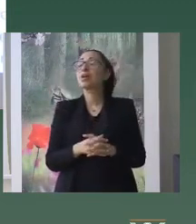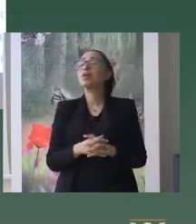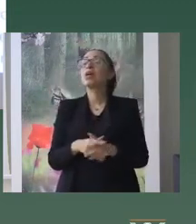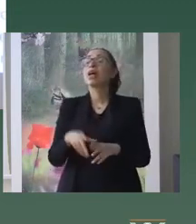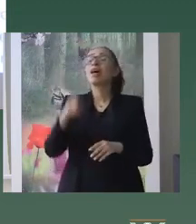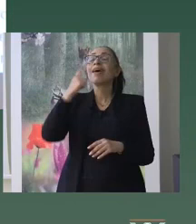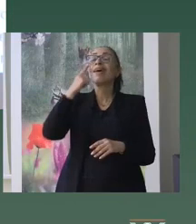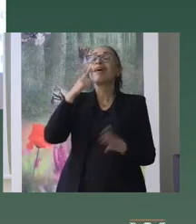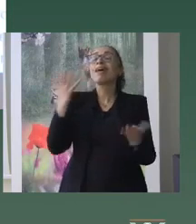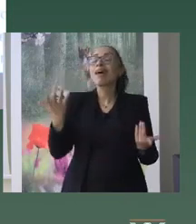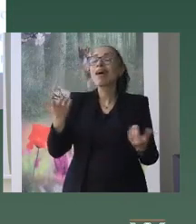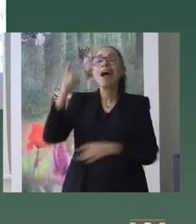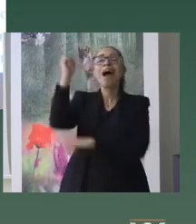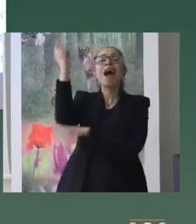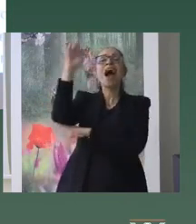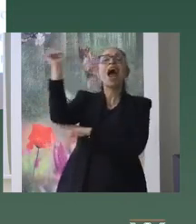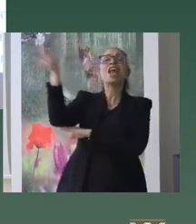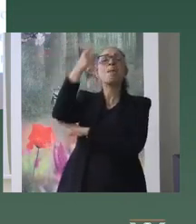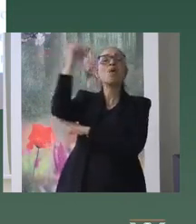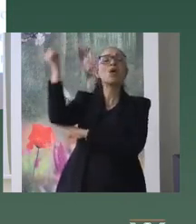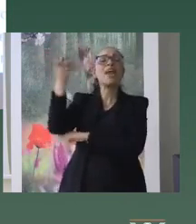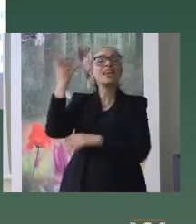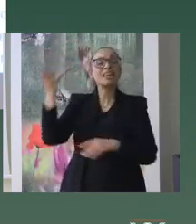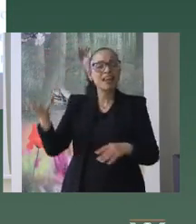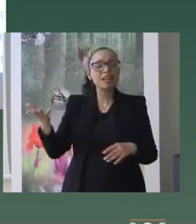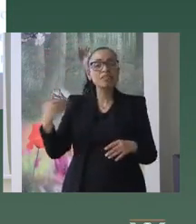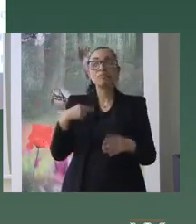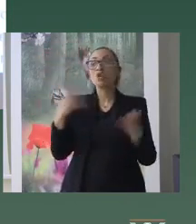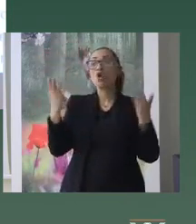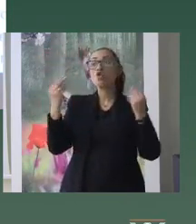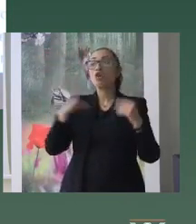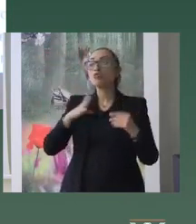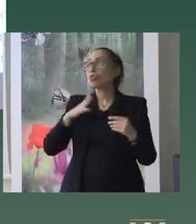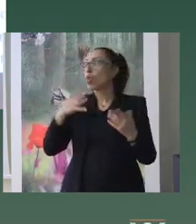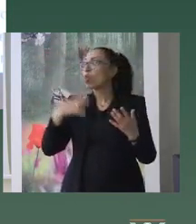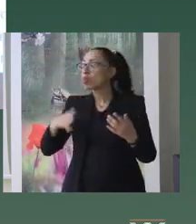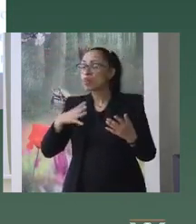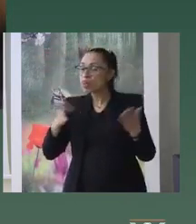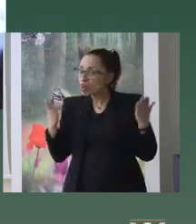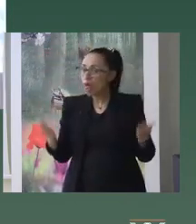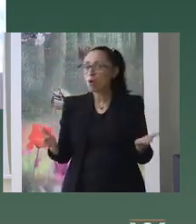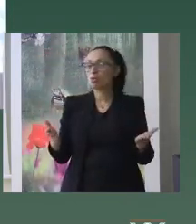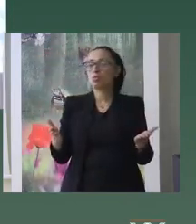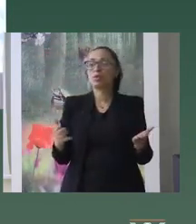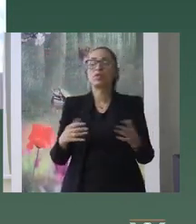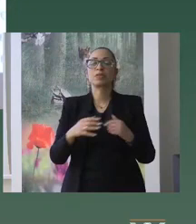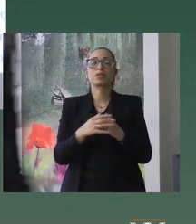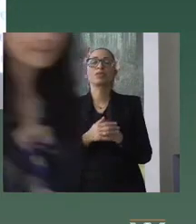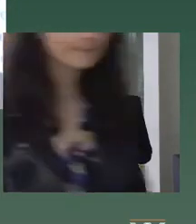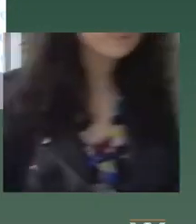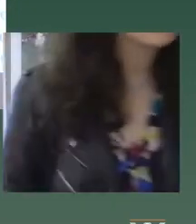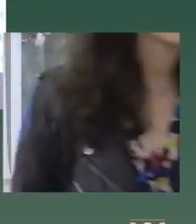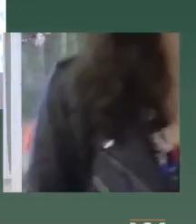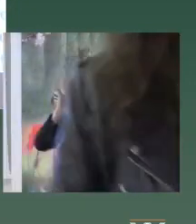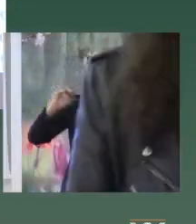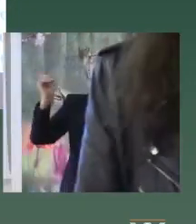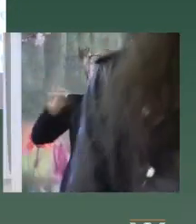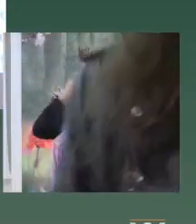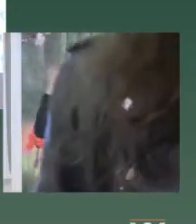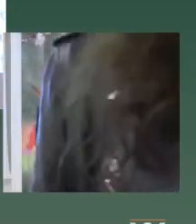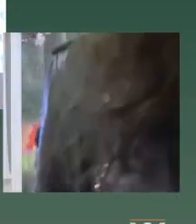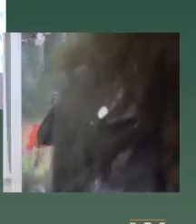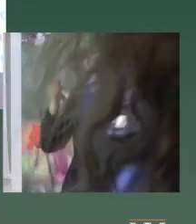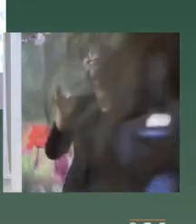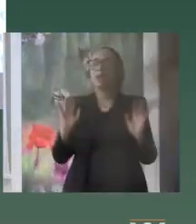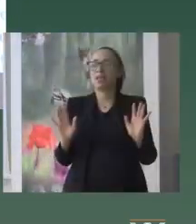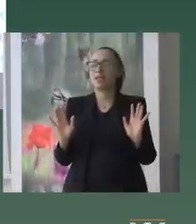τις αντιδράσεις της ανεμογεννήτριας, δεν είπατε για τον κόσμο που όλοι θέλουν εδώ πέρα να κάνουν. Δεν είπα για τις ανεμογεννήτριες, γιατί